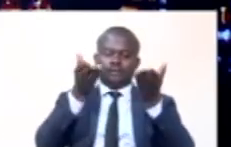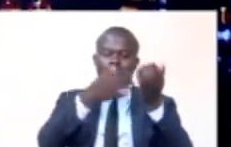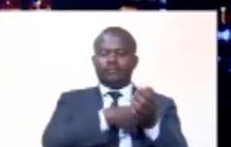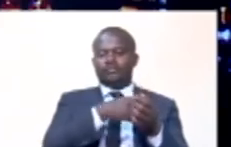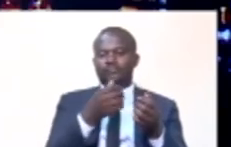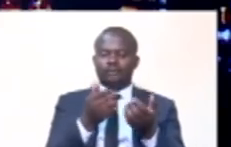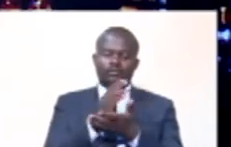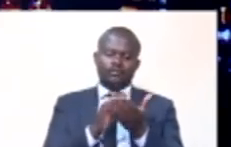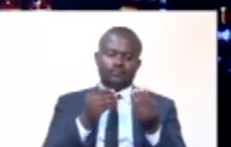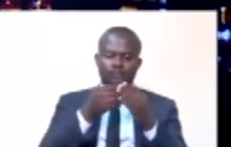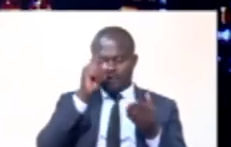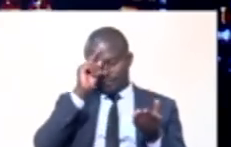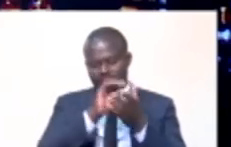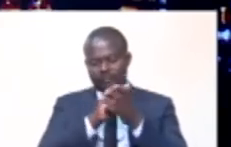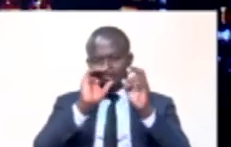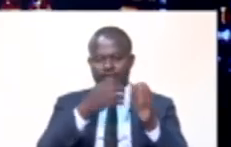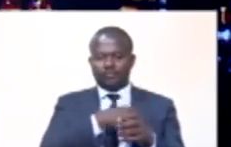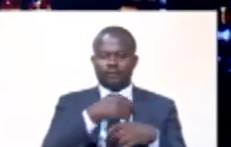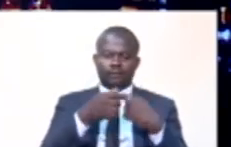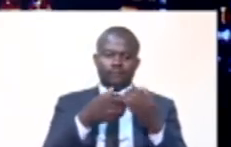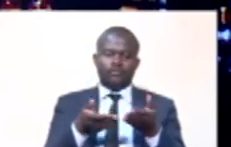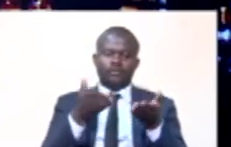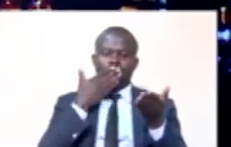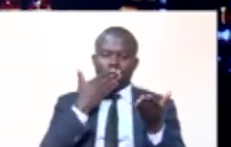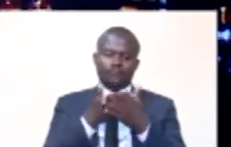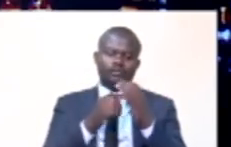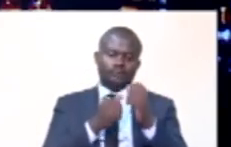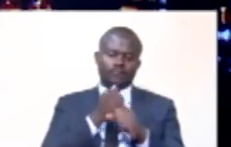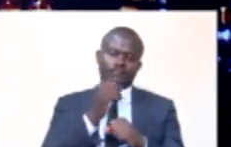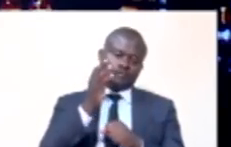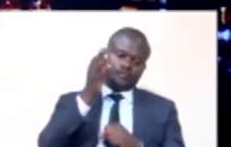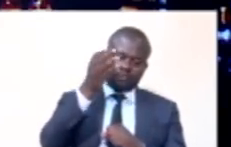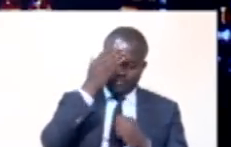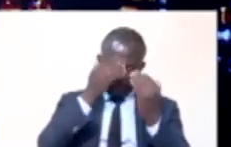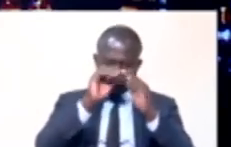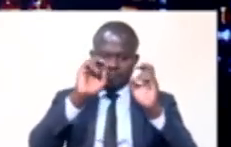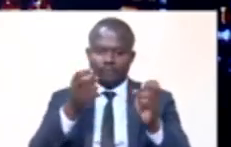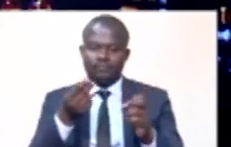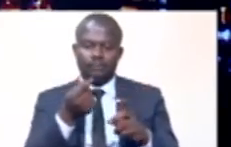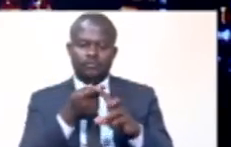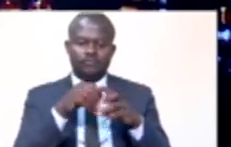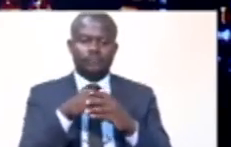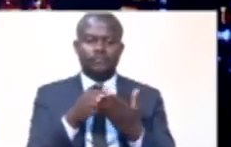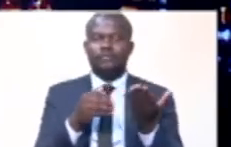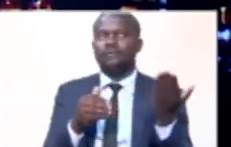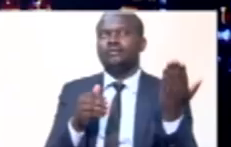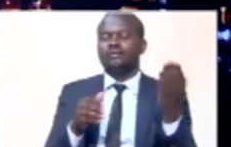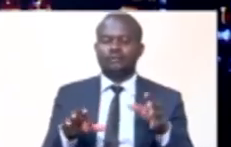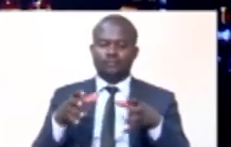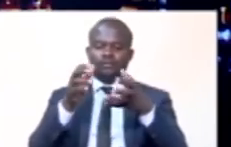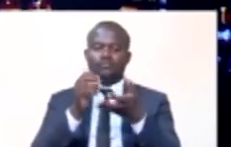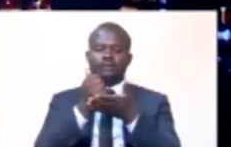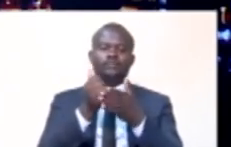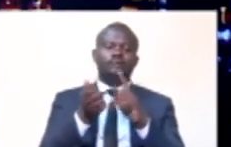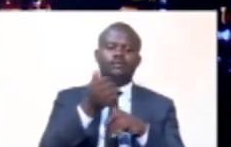mu bitanga icyizere ko ubukungu buzakomeza kuzamuka neza mu myaka iri imbere, kuko amafaranga ava muri iki kigega azarushaho kugera